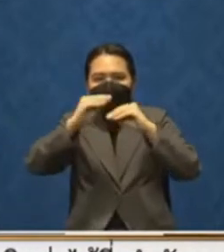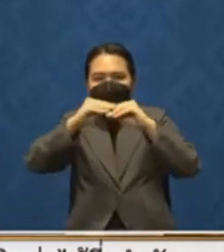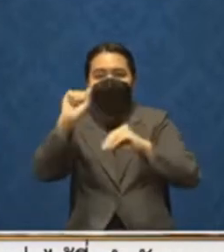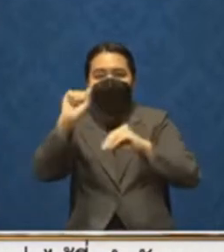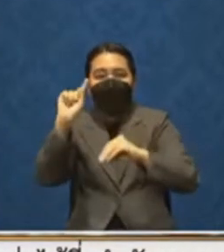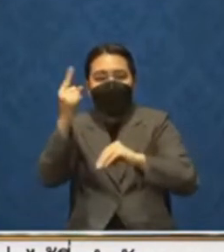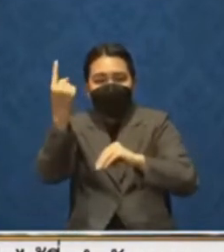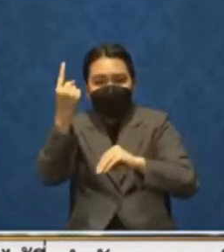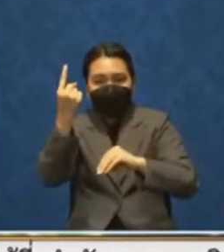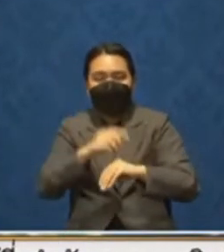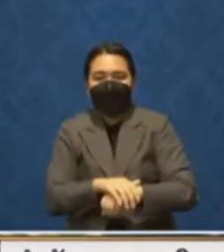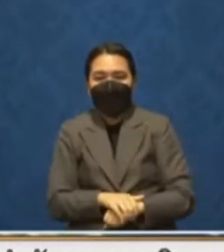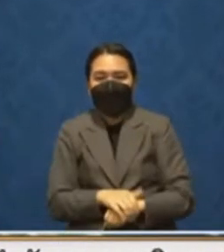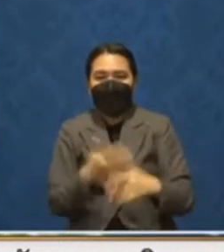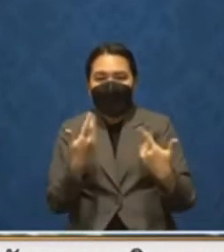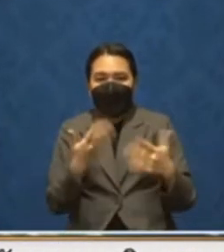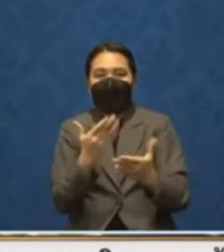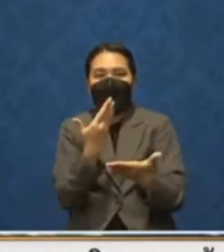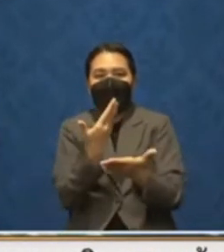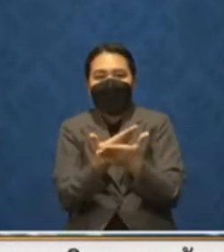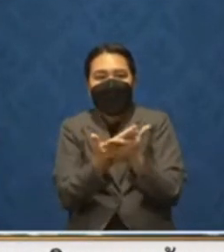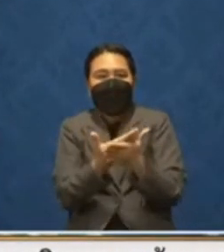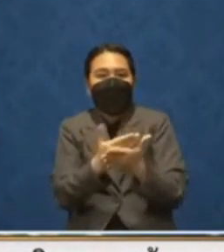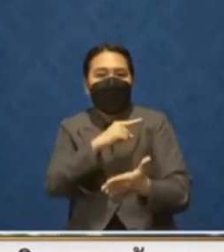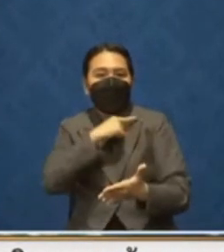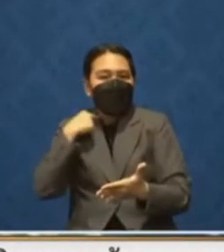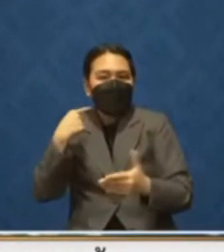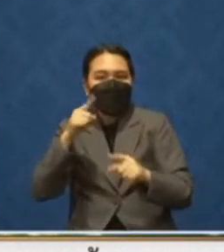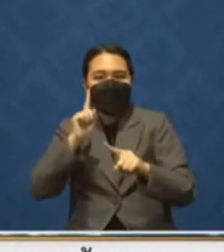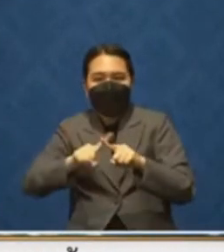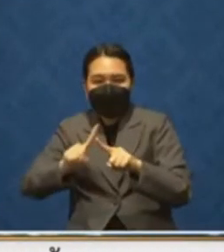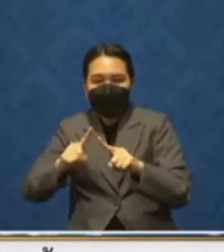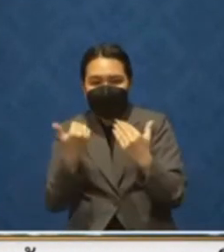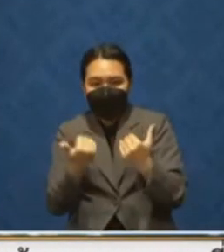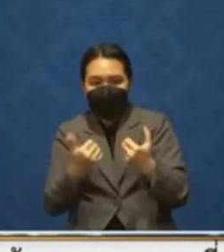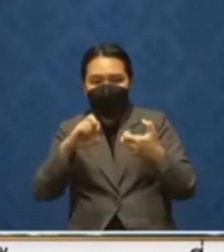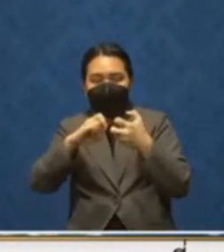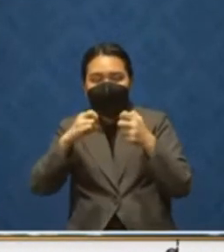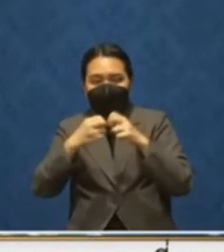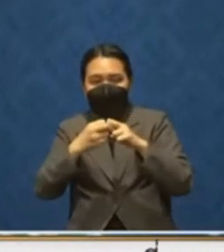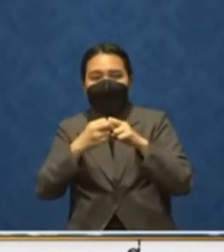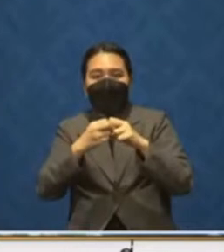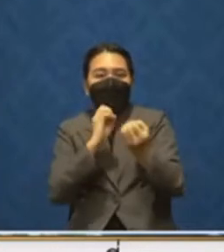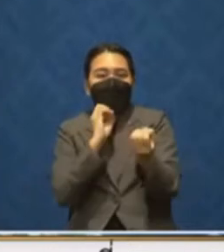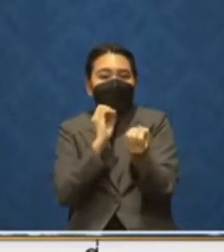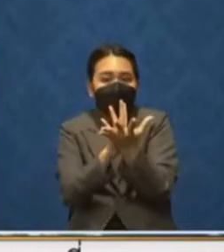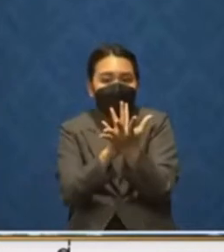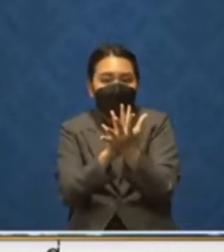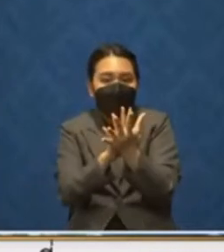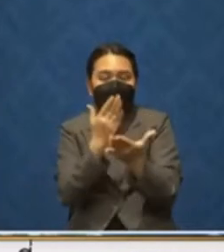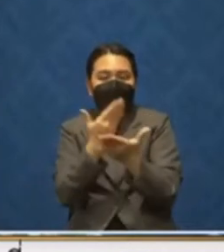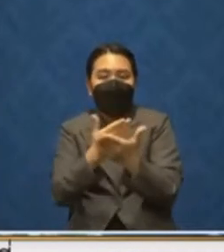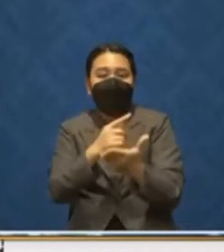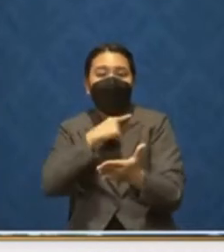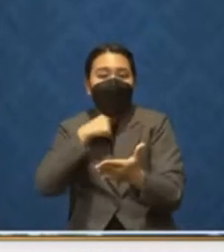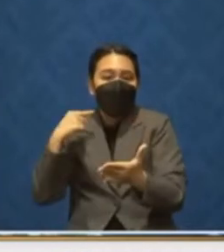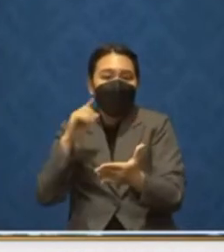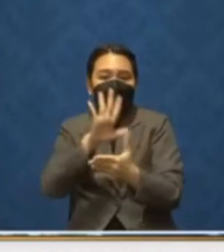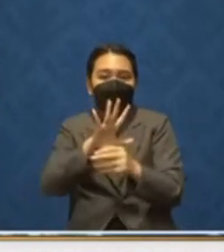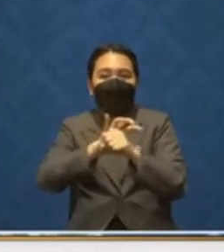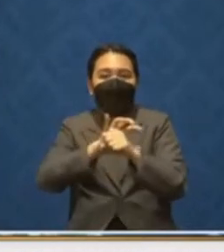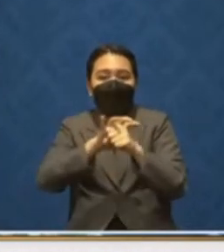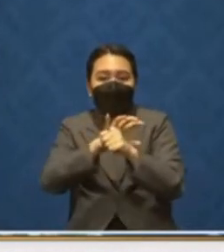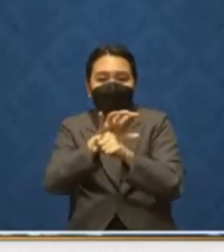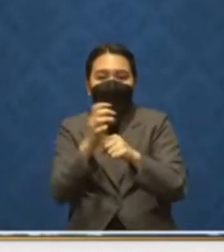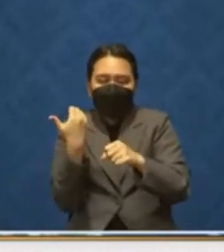คืนนะจากการขาดทุนในช่วงที่ผ่านมาแล้วก็มาเจอเรื่องของกูอีกด้วยการใช้น้ำมันก็ลดลงเขาอีกแต่ละอย่างมันซับซ้อนครับปัญหาตรง